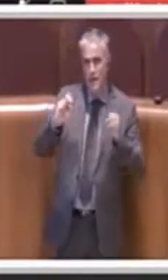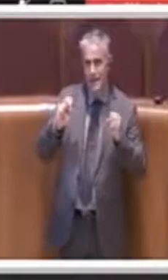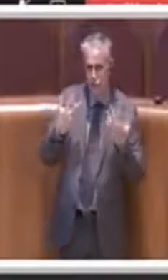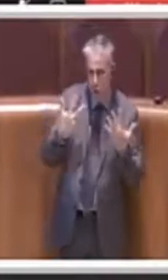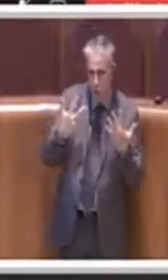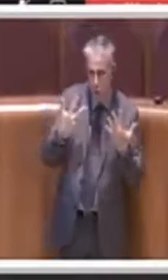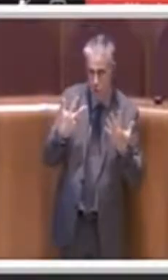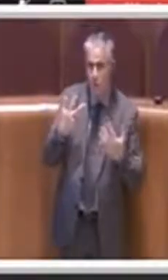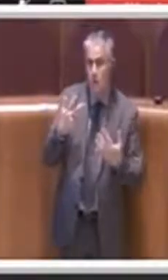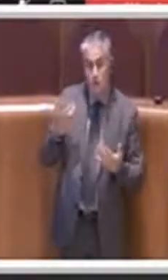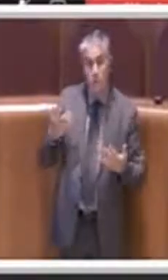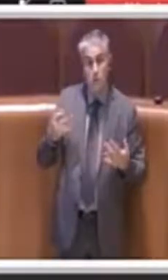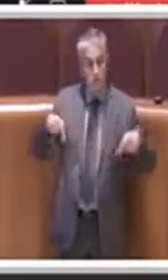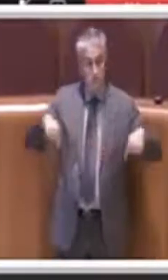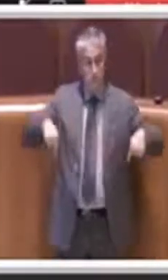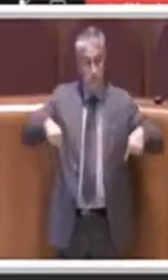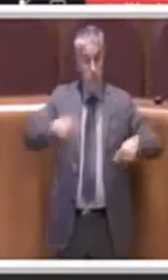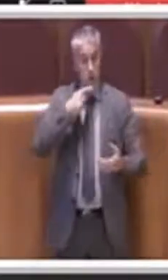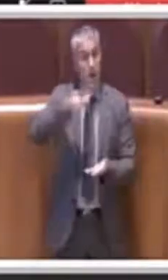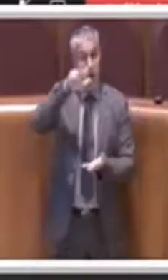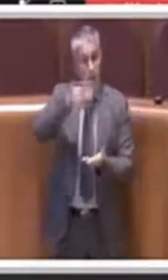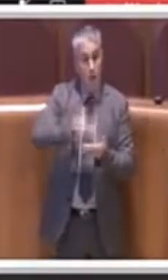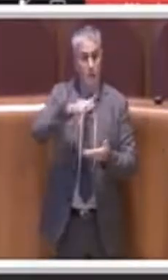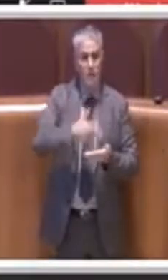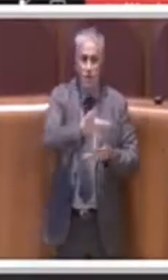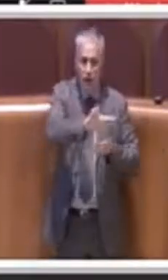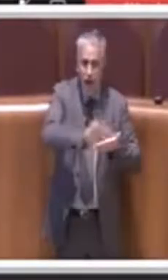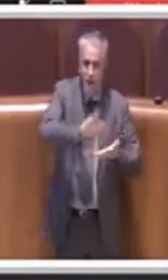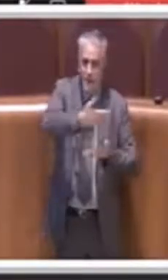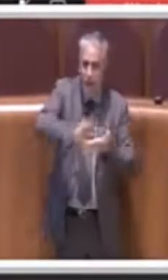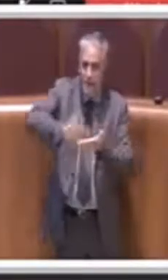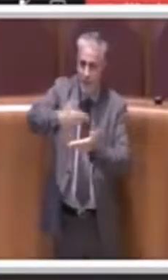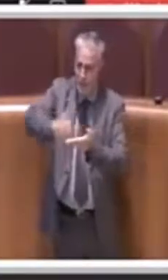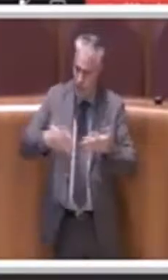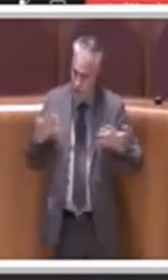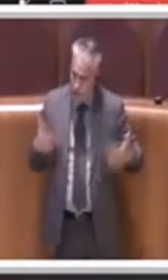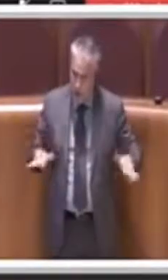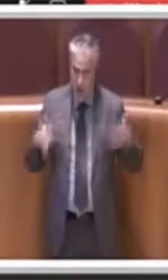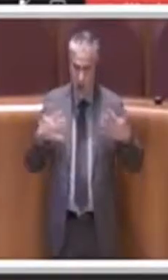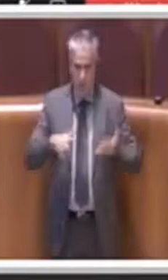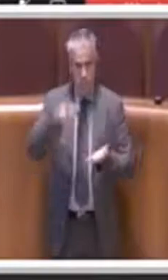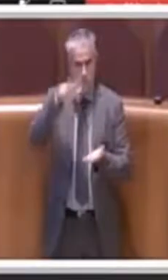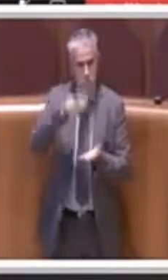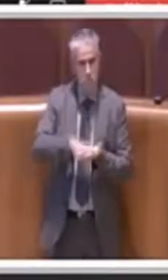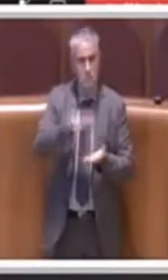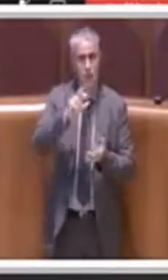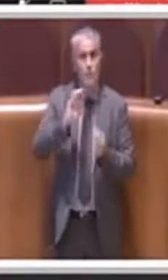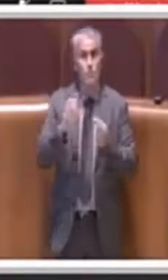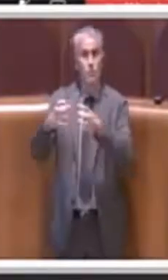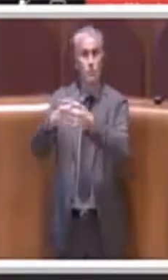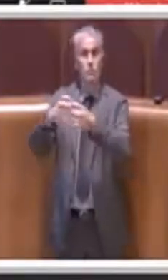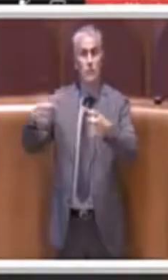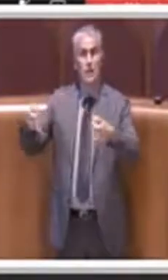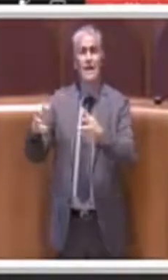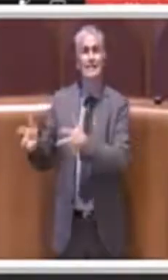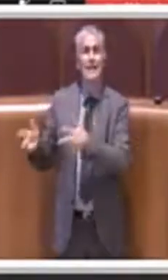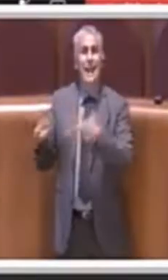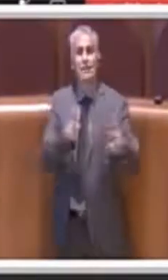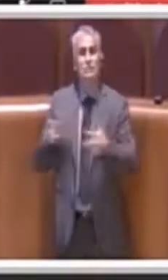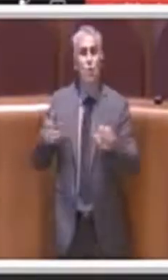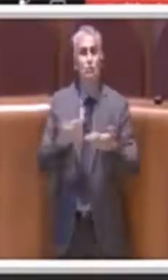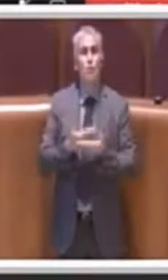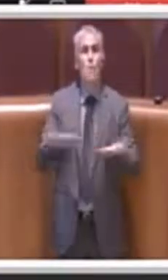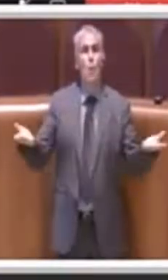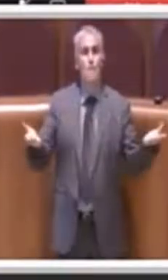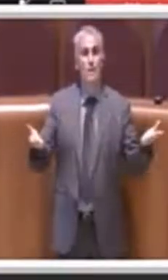2018, ha approvato tutta una serie di atti che andavano nella salvaguardia di quella che è la più importante azienda del trasporto pubblico d'Italia,